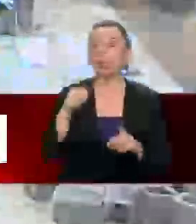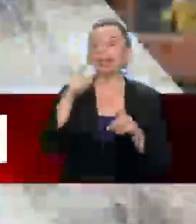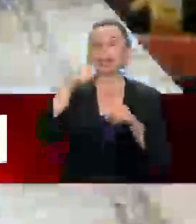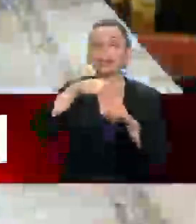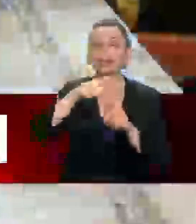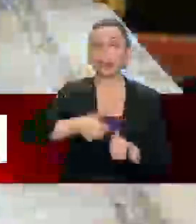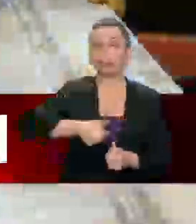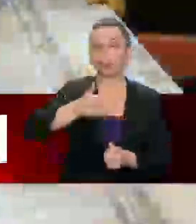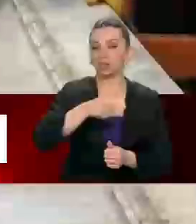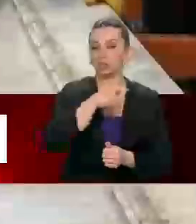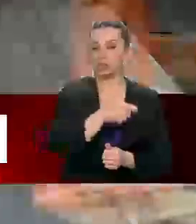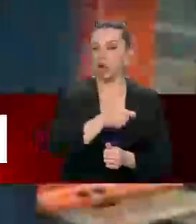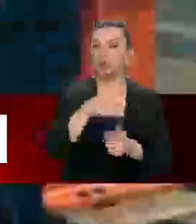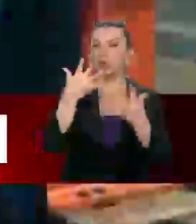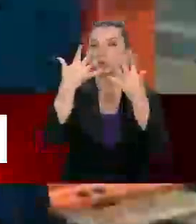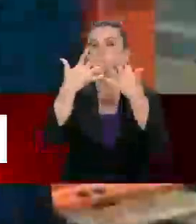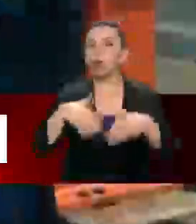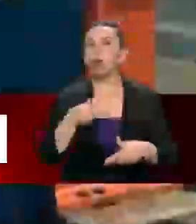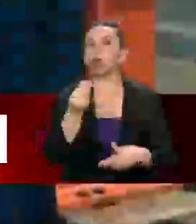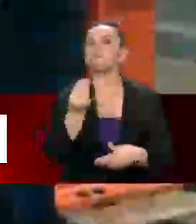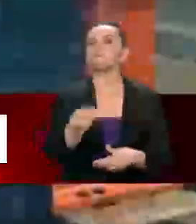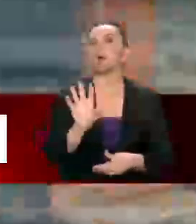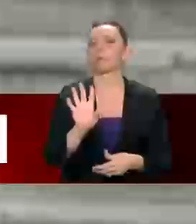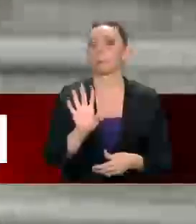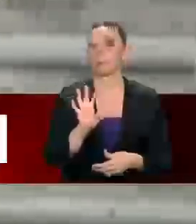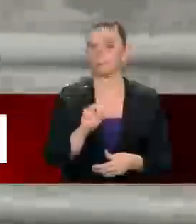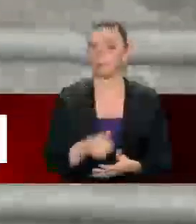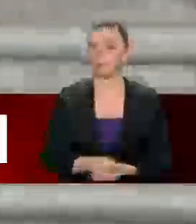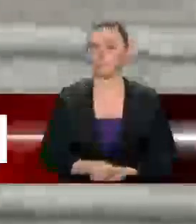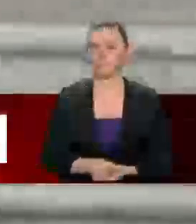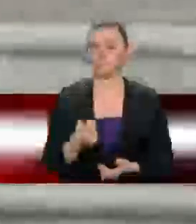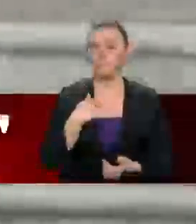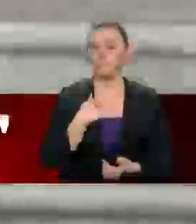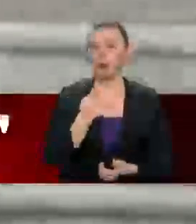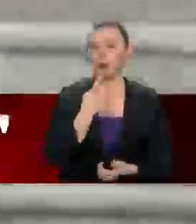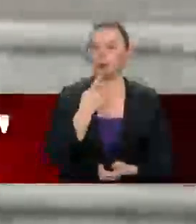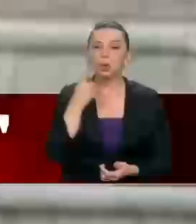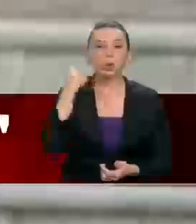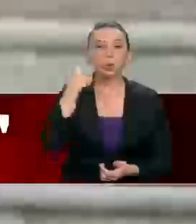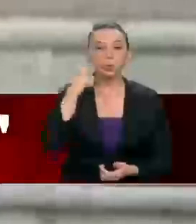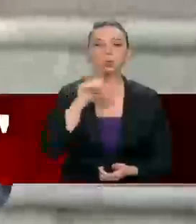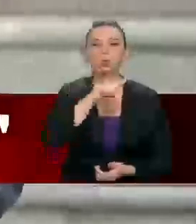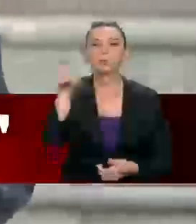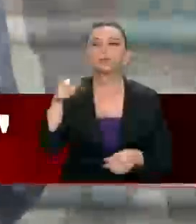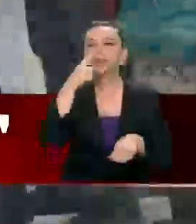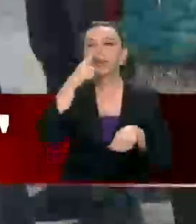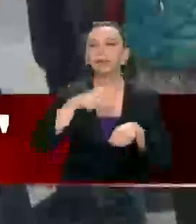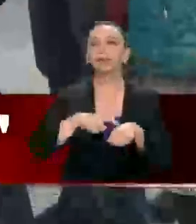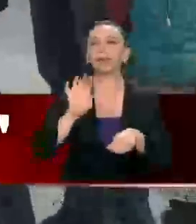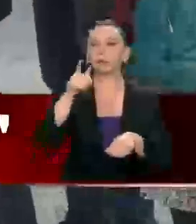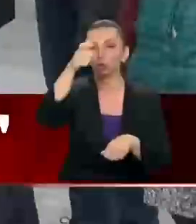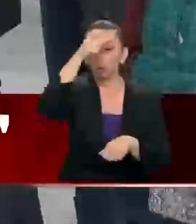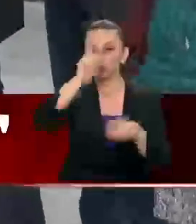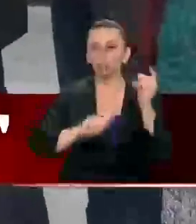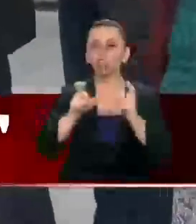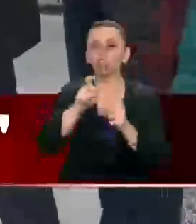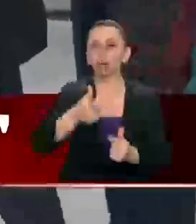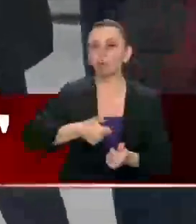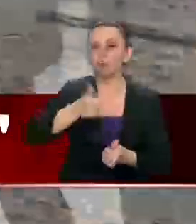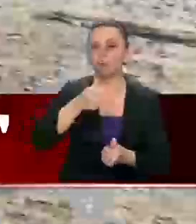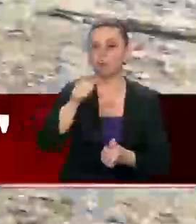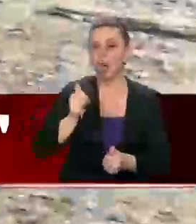Başkanı Özgür Burak Akkol rakam vermeden yalanladı o iddiayı. Bizim ağzımızdan duymadığınız şeylere hiç itibar etmeyin arkadaşlar. Türk İş Başkanı Ergün